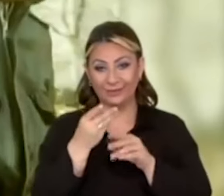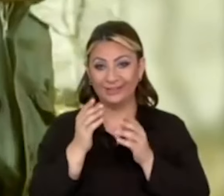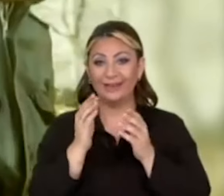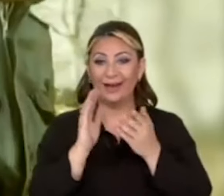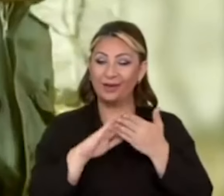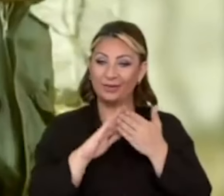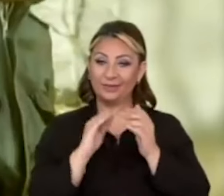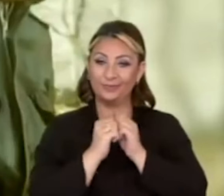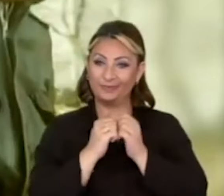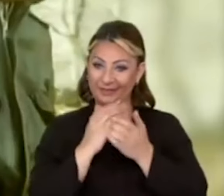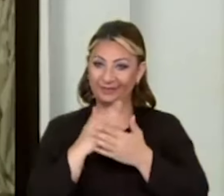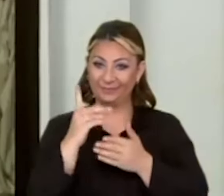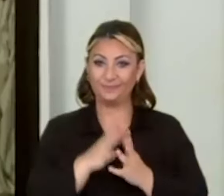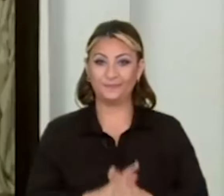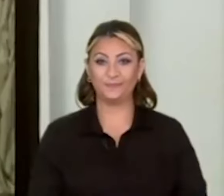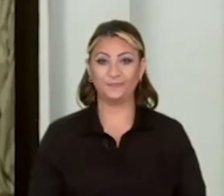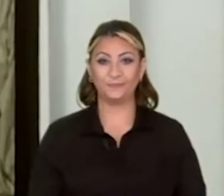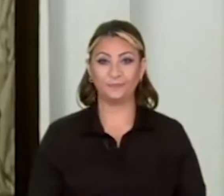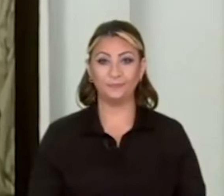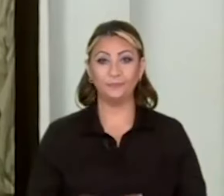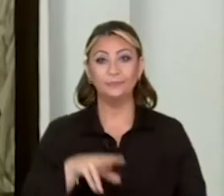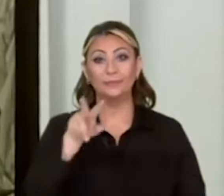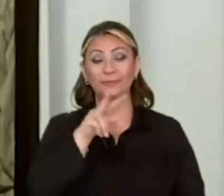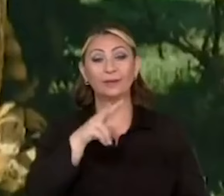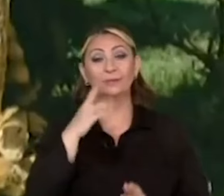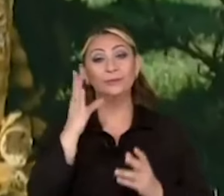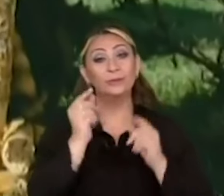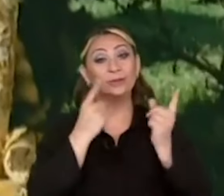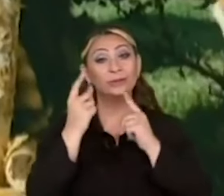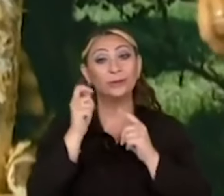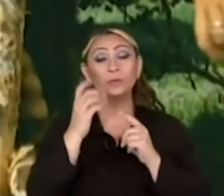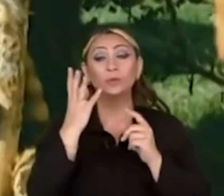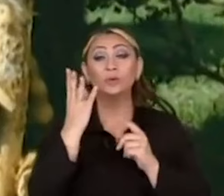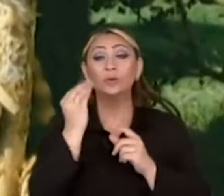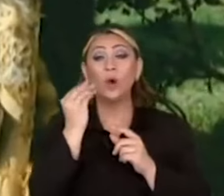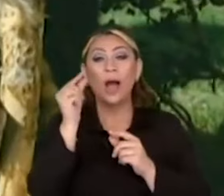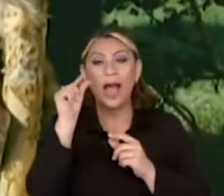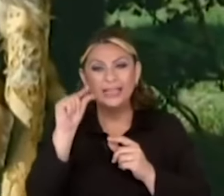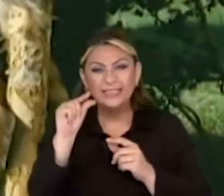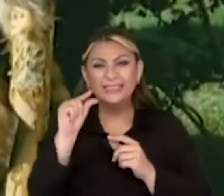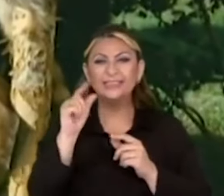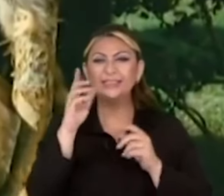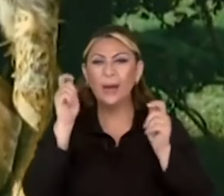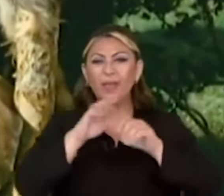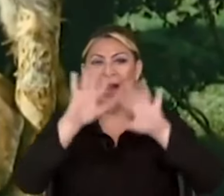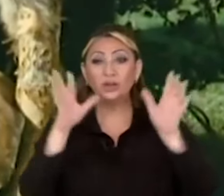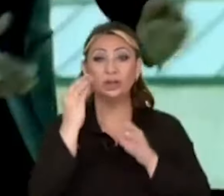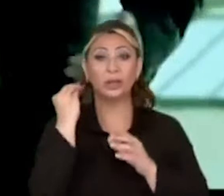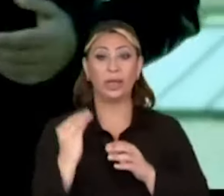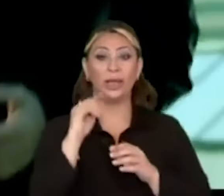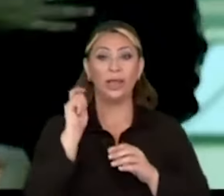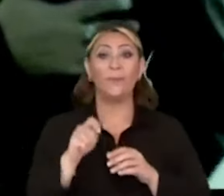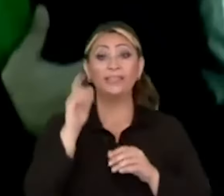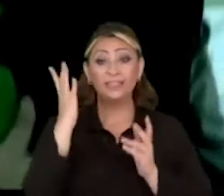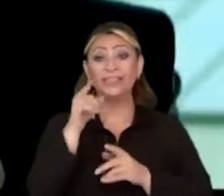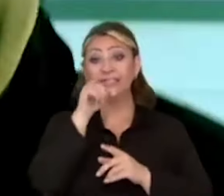Evet. Devam. İkinci beşlisi. Çok alanda eserler verir. Fakat çok azı yaptığı her şeyi iyi yapar.